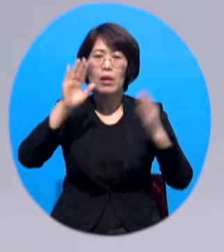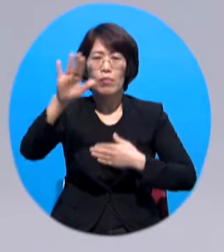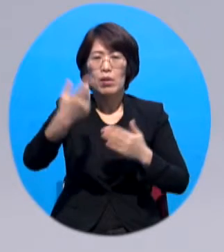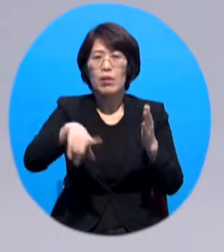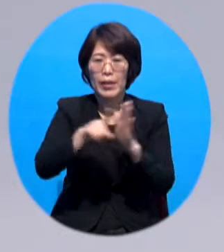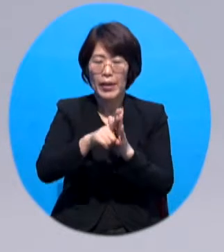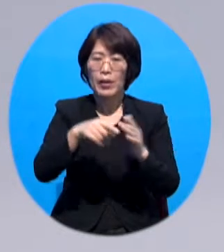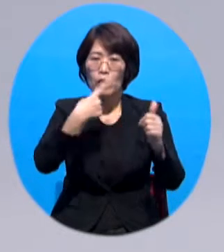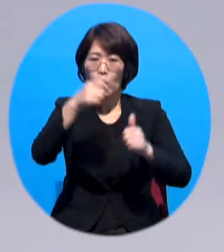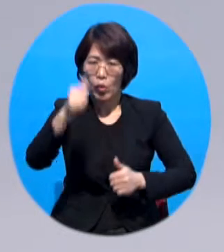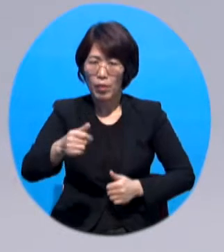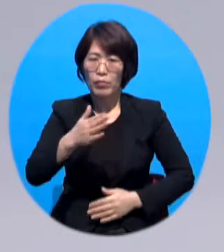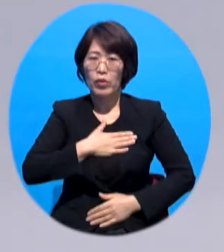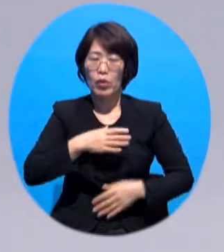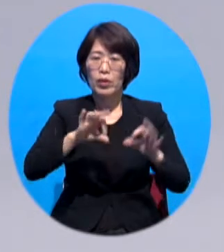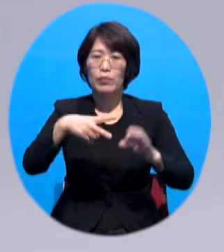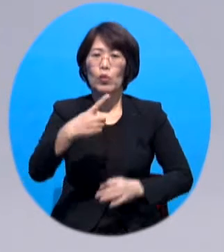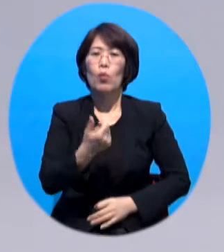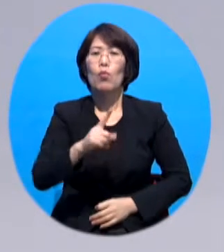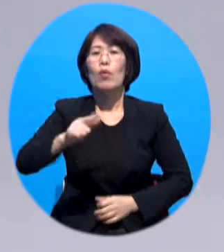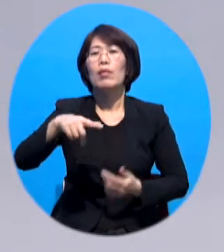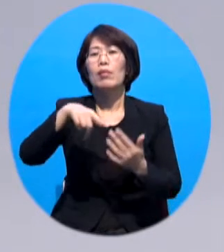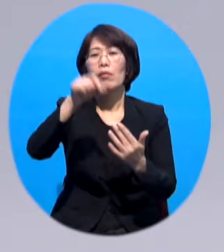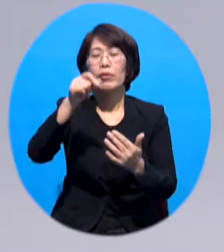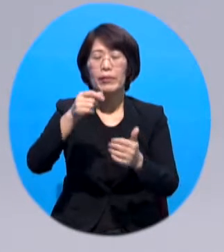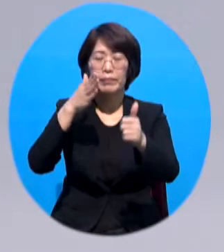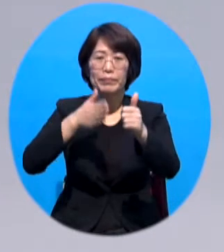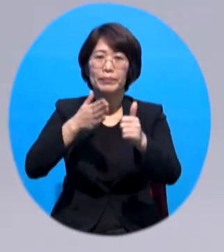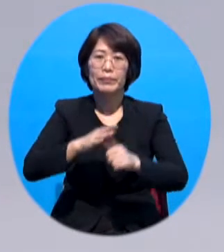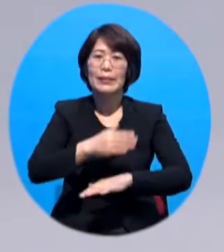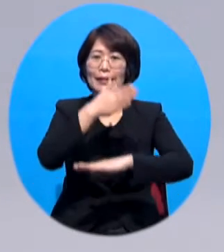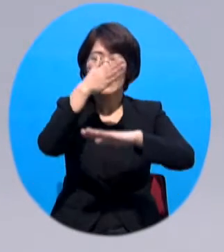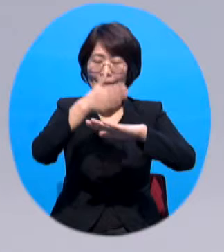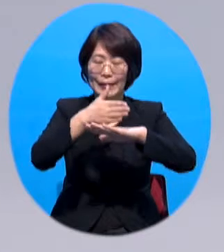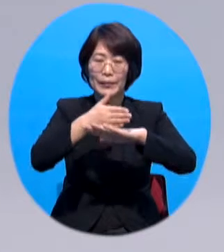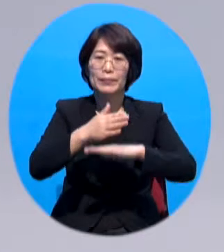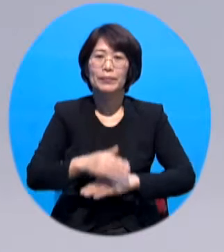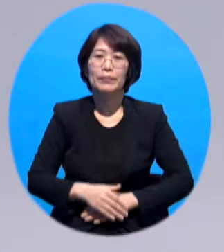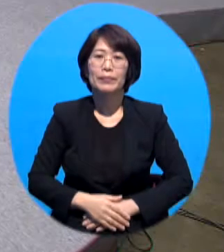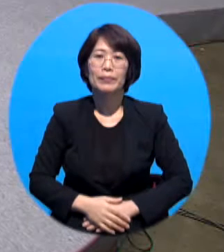김도한 적 임도와 를 선택해 주시기 바랍니다 감사합니다